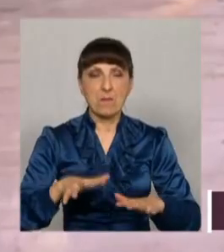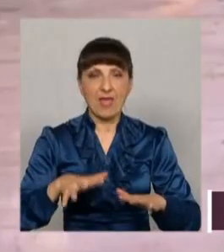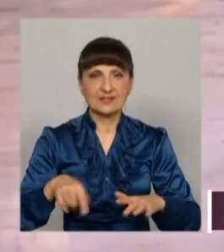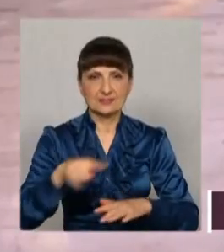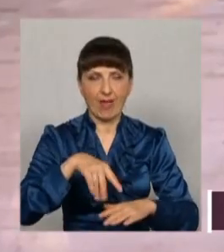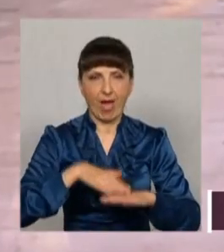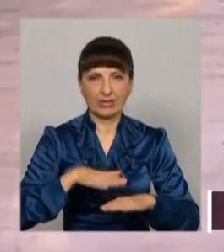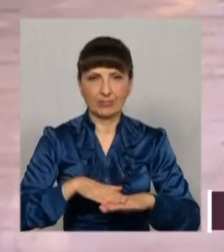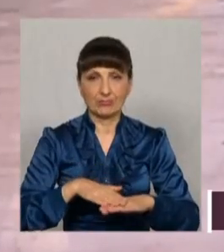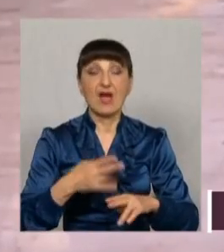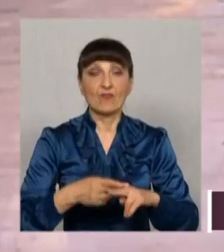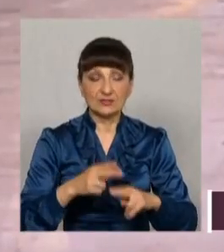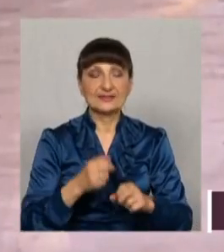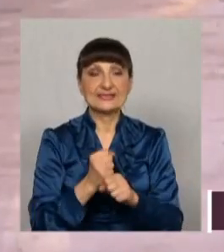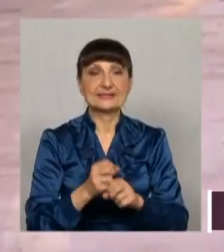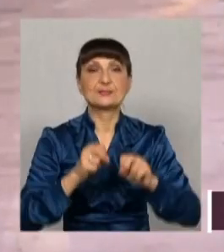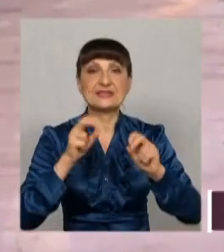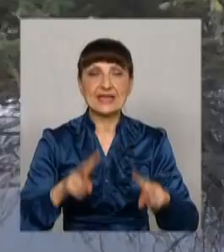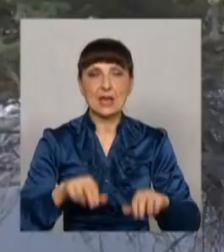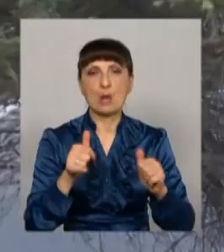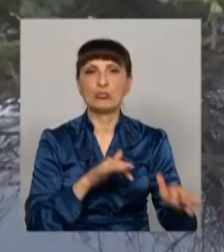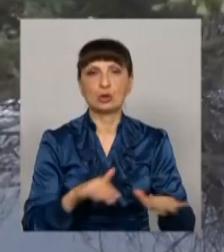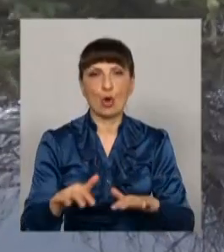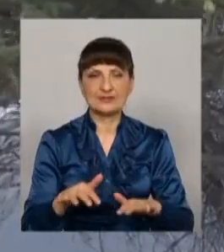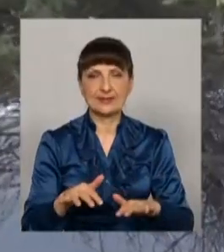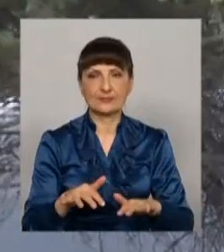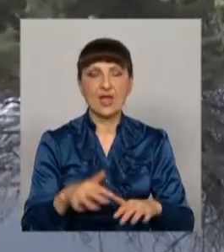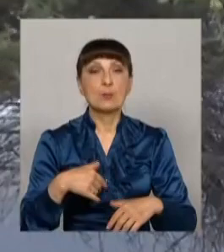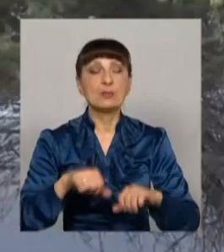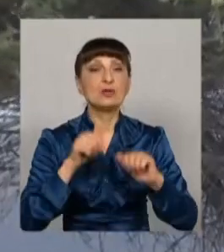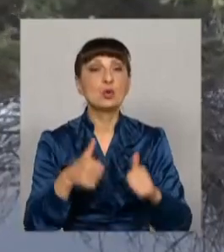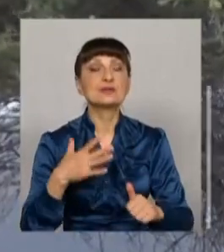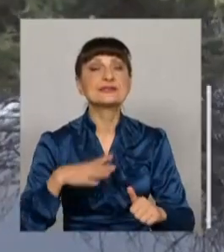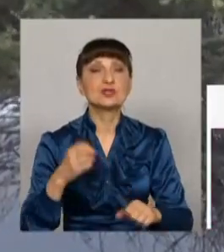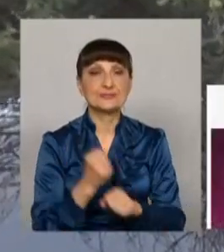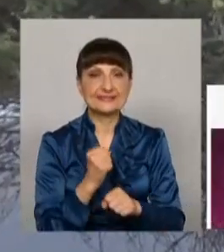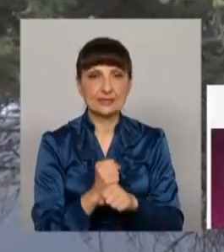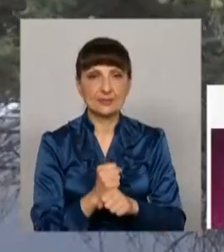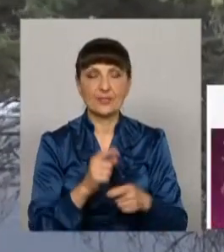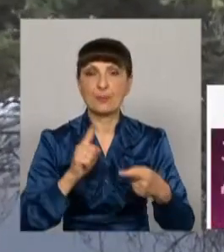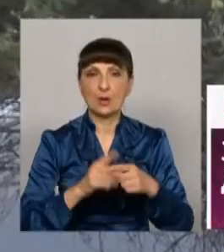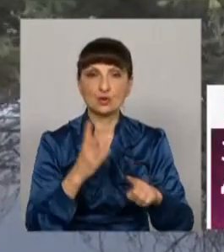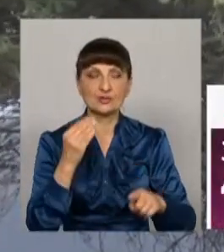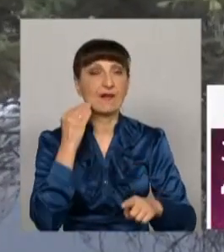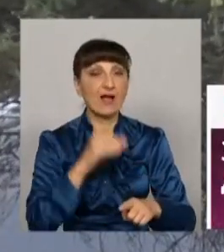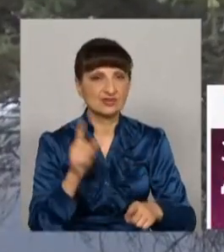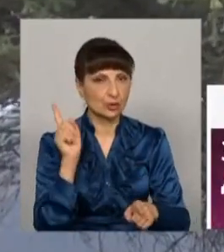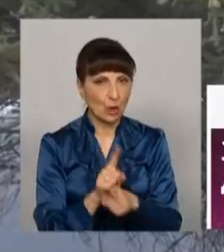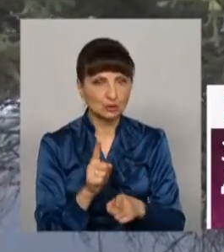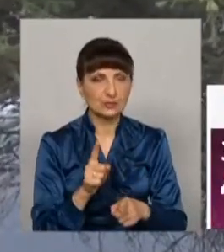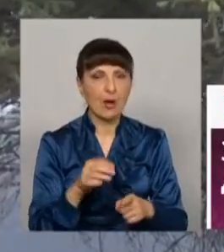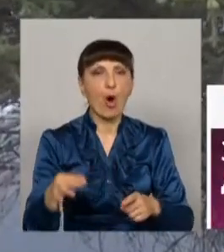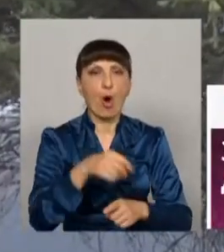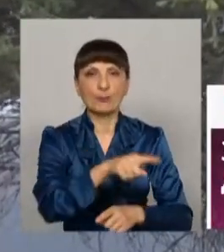власти. Для этого и разрабатывается специальная методика. Методику мы разрабатываем. Основные здесь будет в первую очередь на качество дорог в области, которая